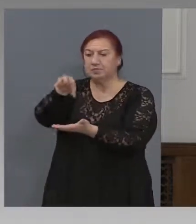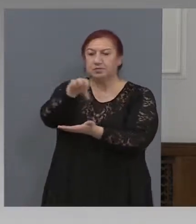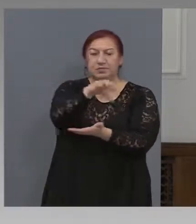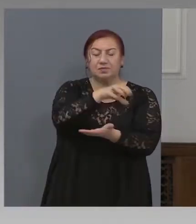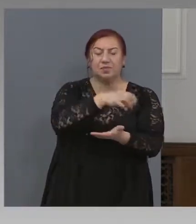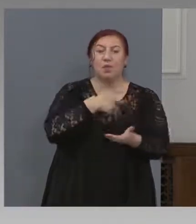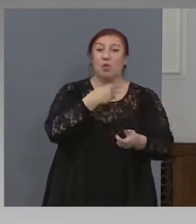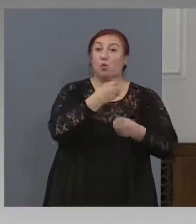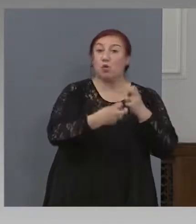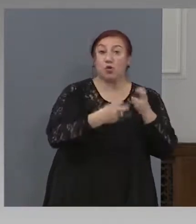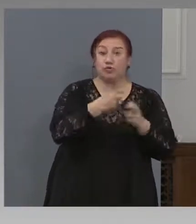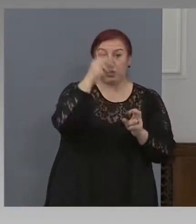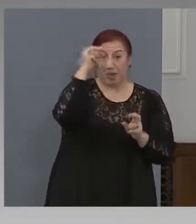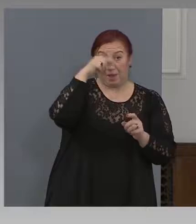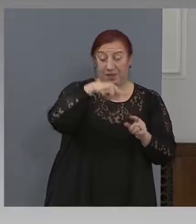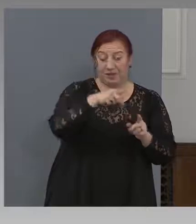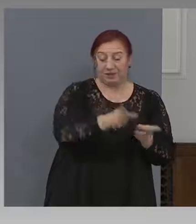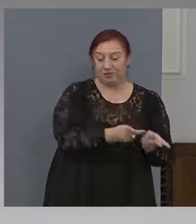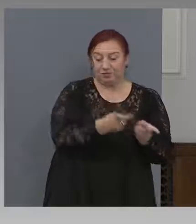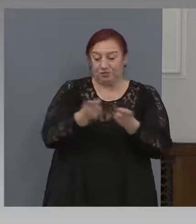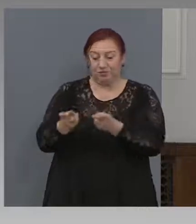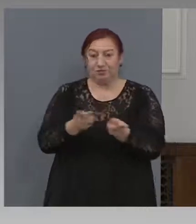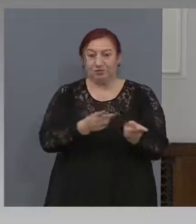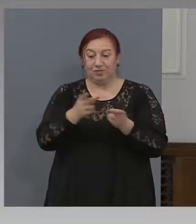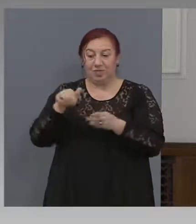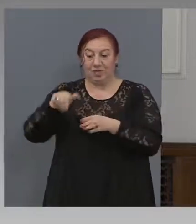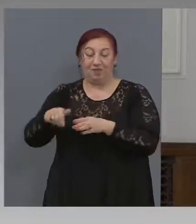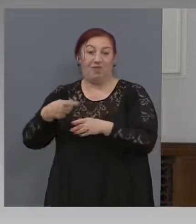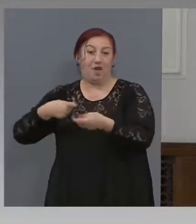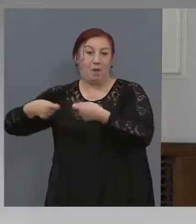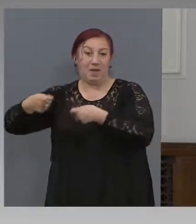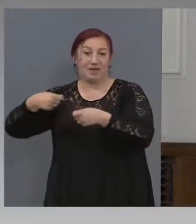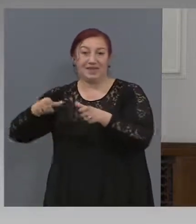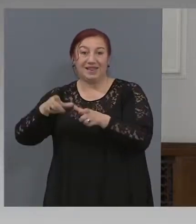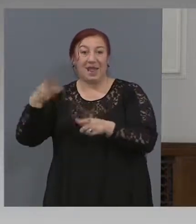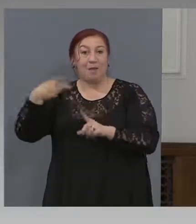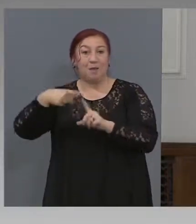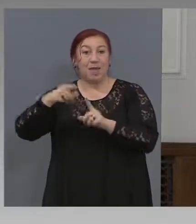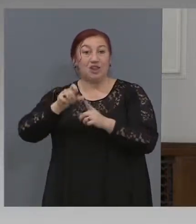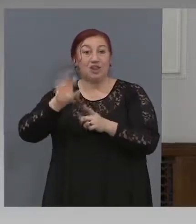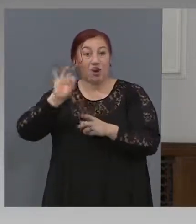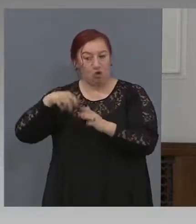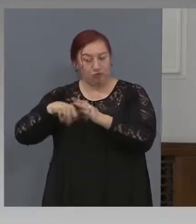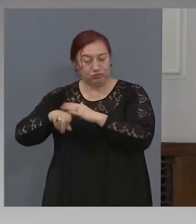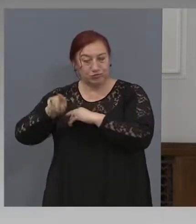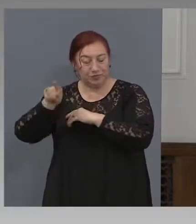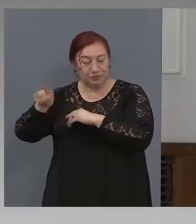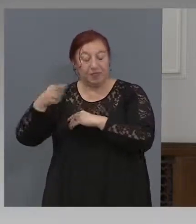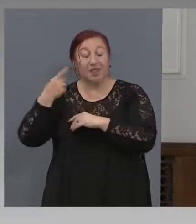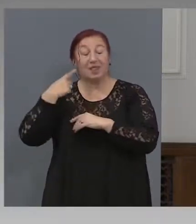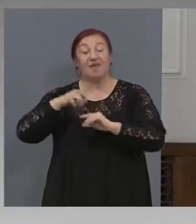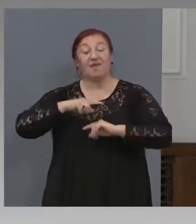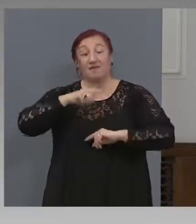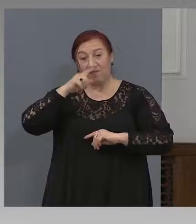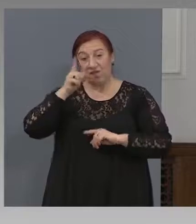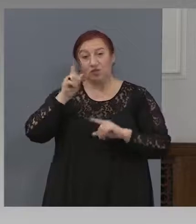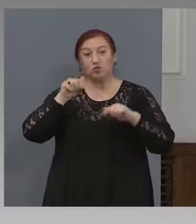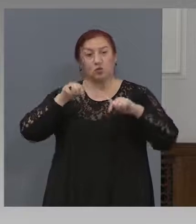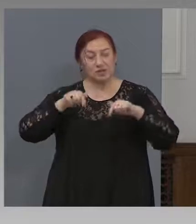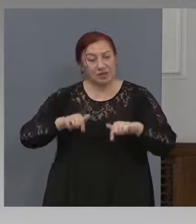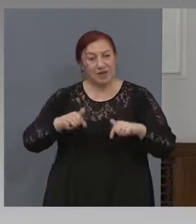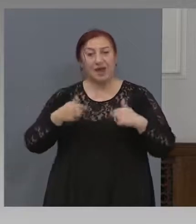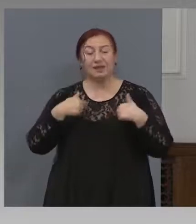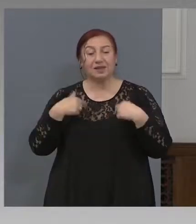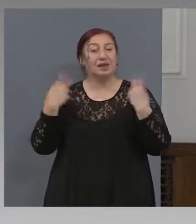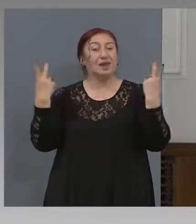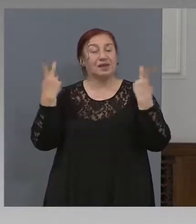на Метро. Но не това е важното. Важното сега е, и на този разговор се разбра, и уточнихме